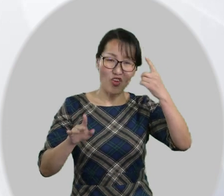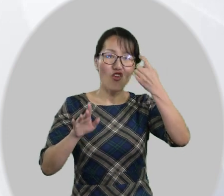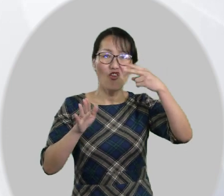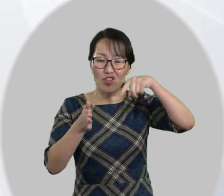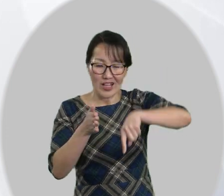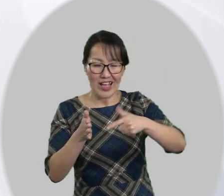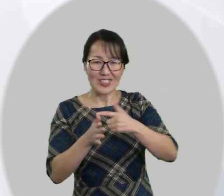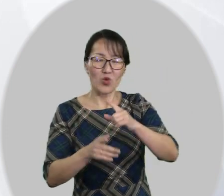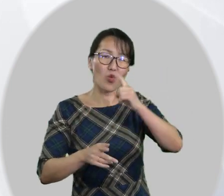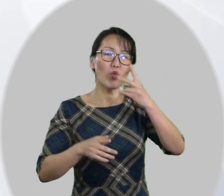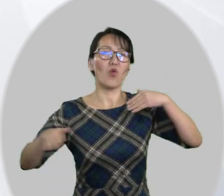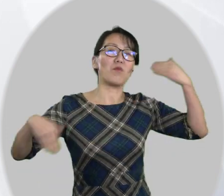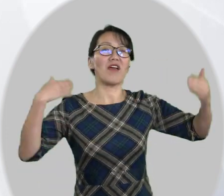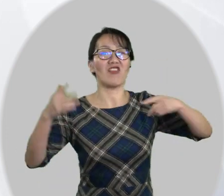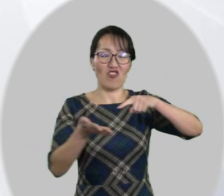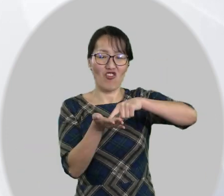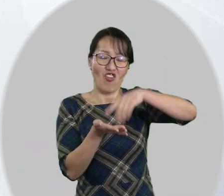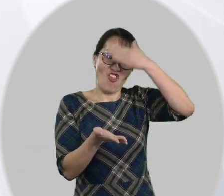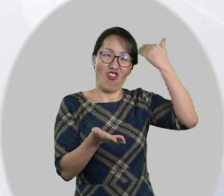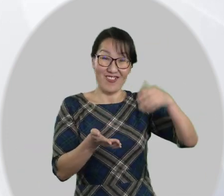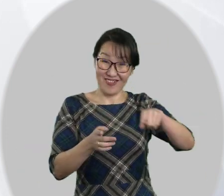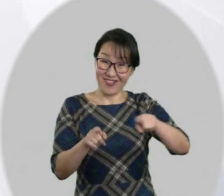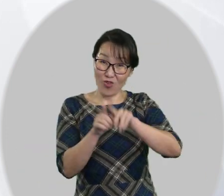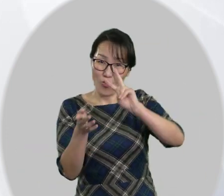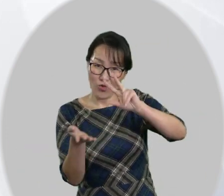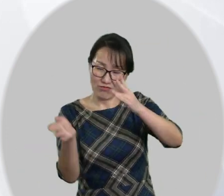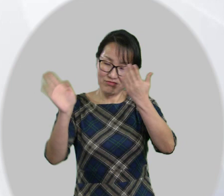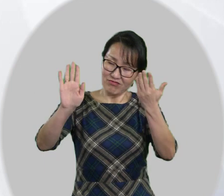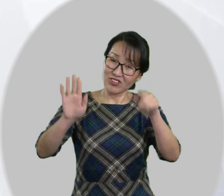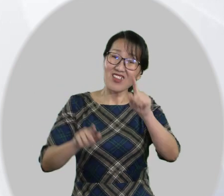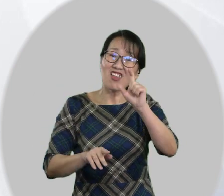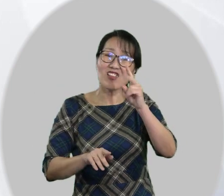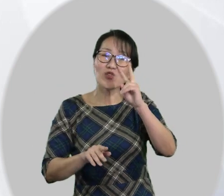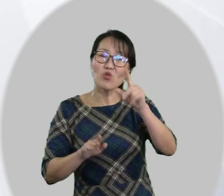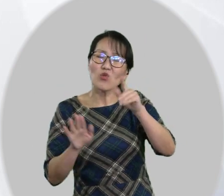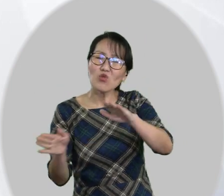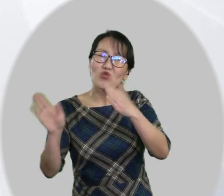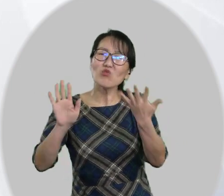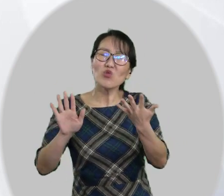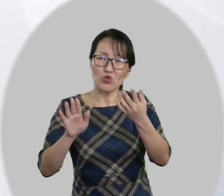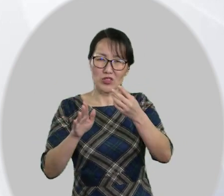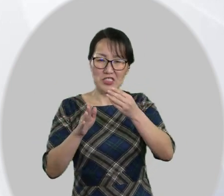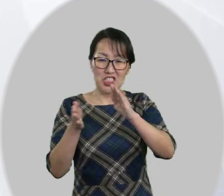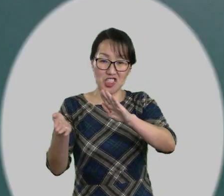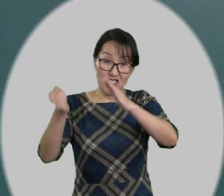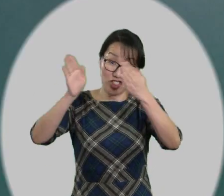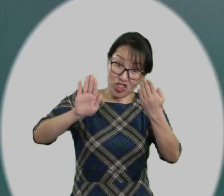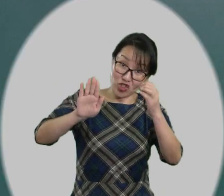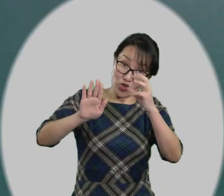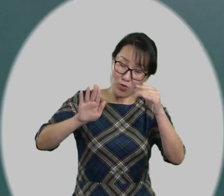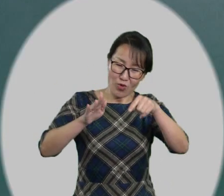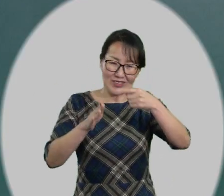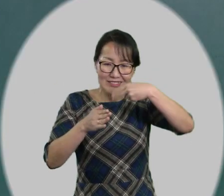болдгийн минь утгын хувьд бол нэг гэсэн үг. За тэгэхээр хэл зүг гэдэг маань шилжсэн буюу даалт дутах санаатай байгаа